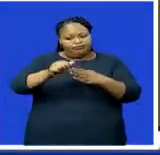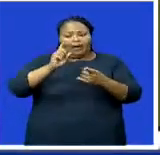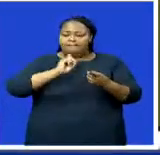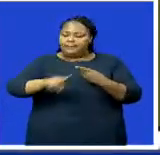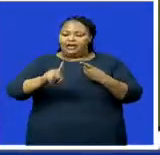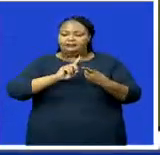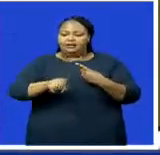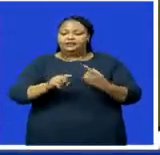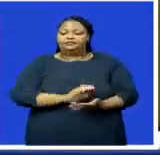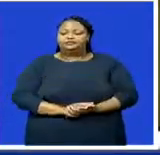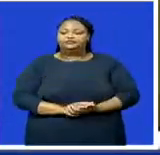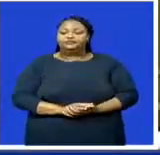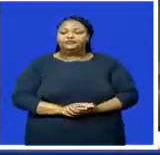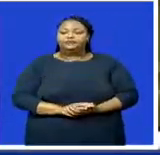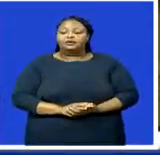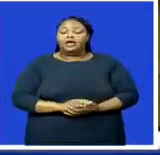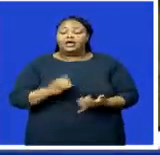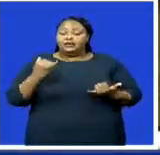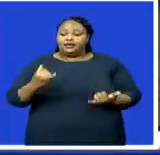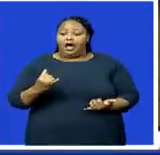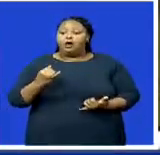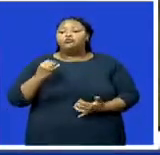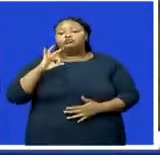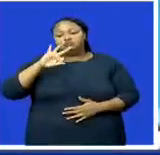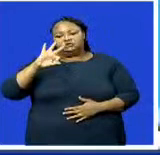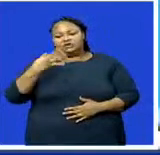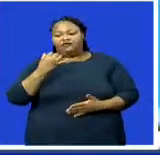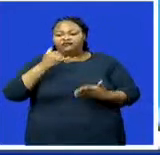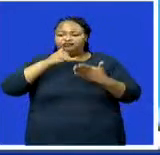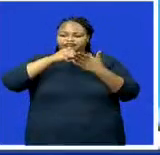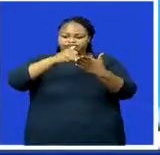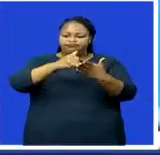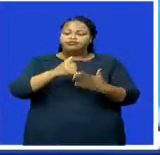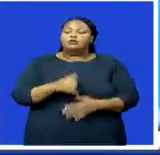Insurance yesithathu le. There's one thing I lift up